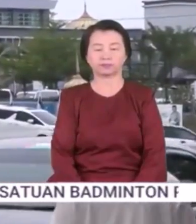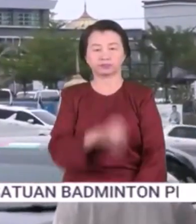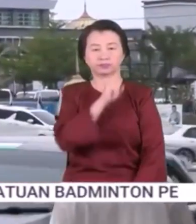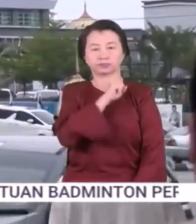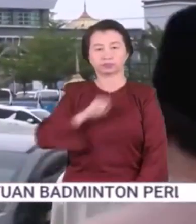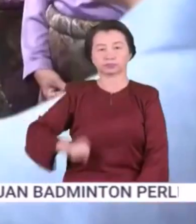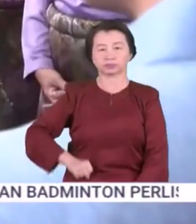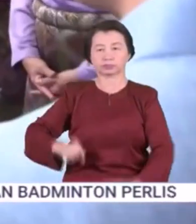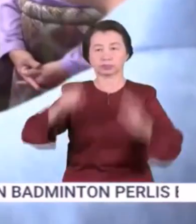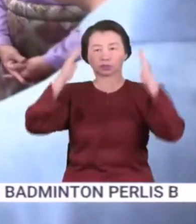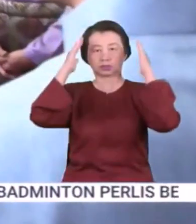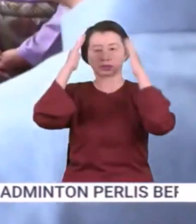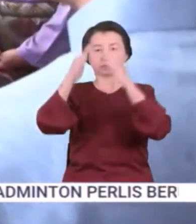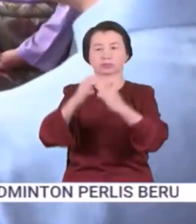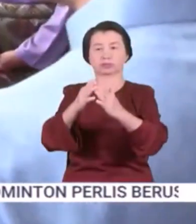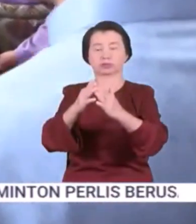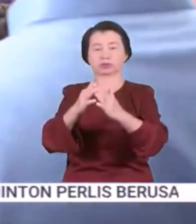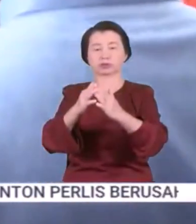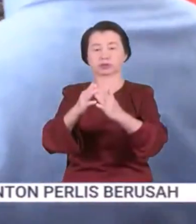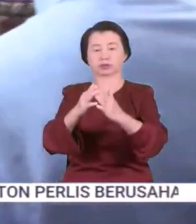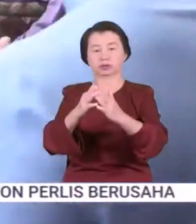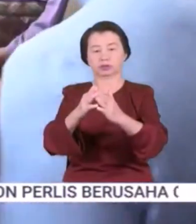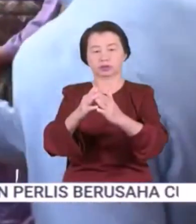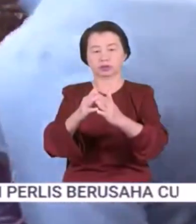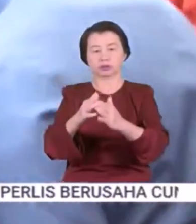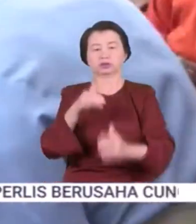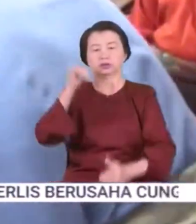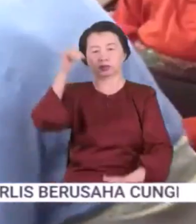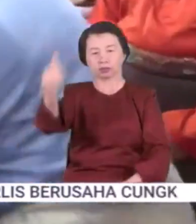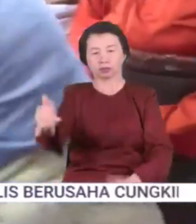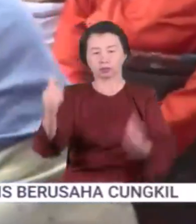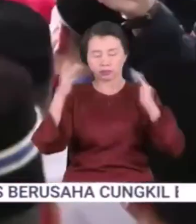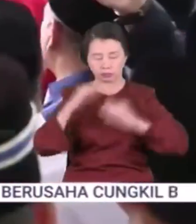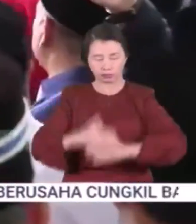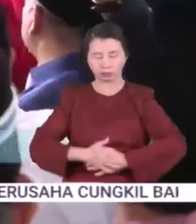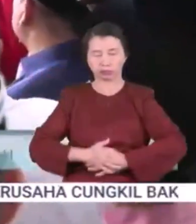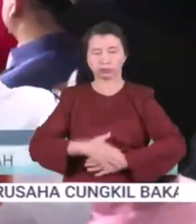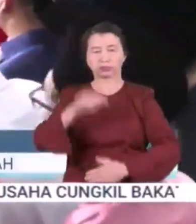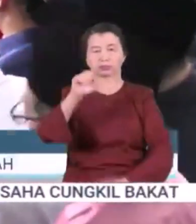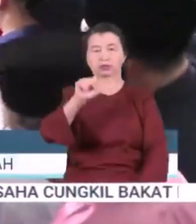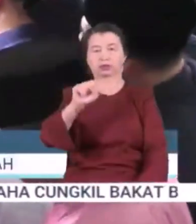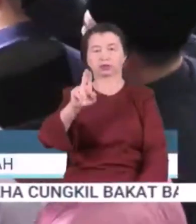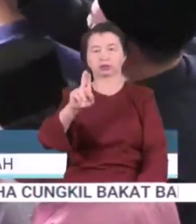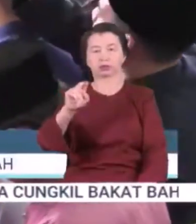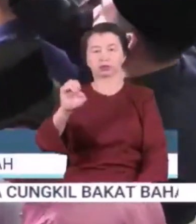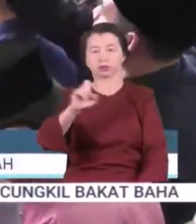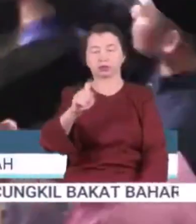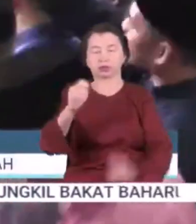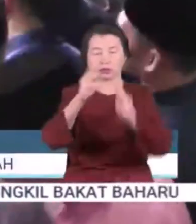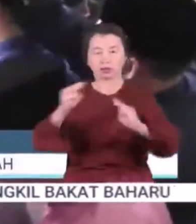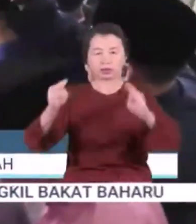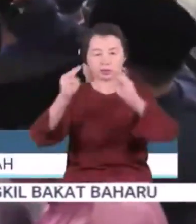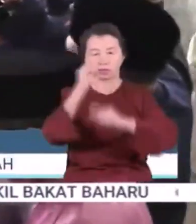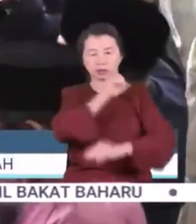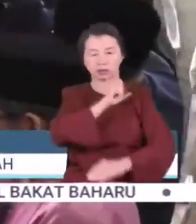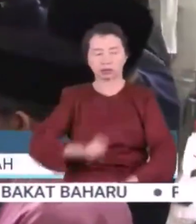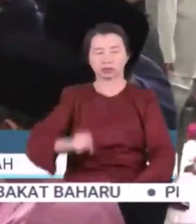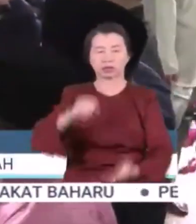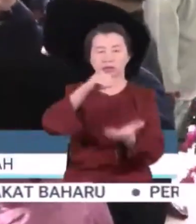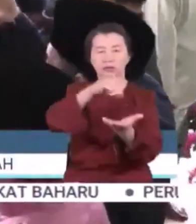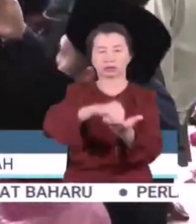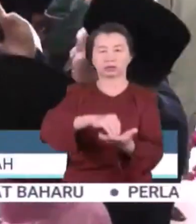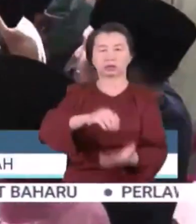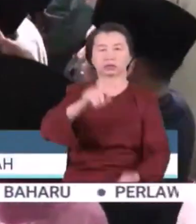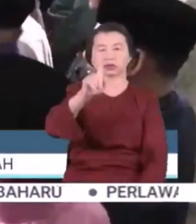Sultan Pahang al-sultan Abdullah rayatuddin al-mustafa Bah Shah berkenan menunaikan solat sunat aidil fitri di Masjid Sultan Haji Ahmad Shah